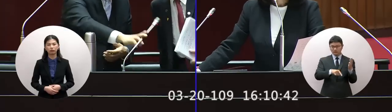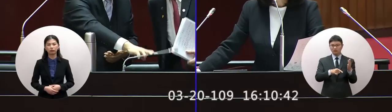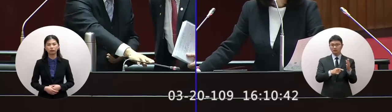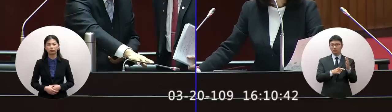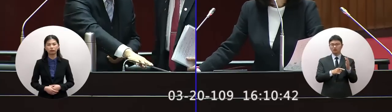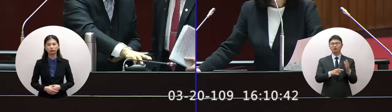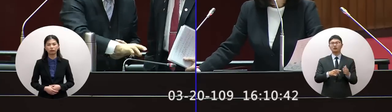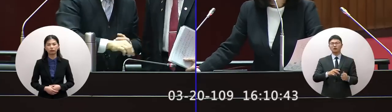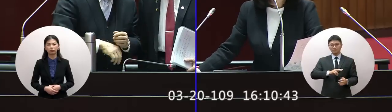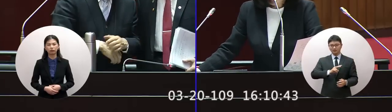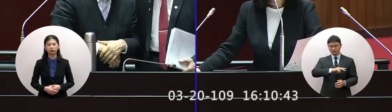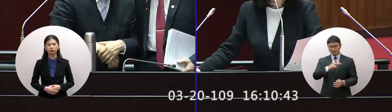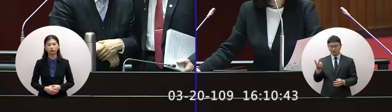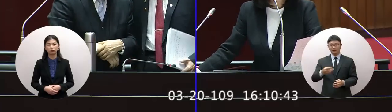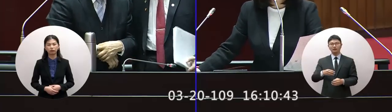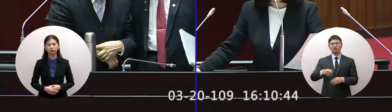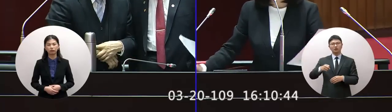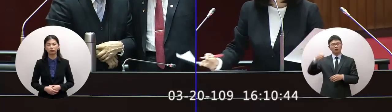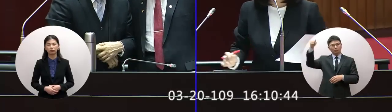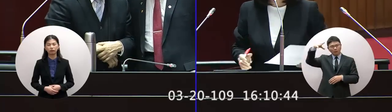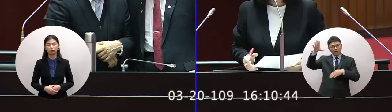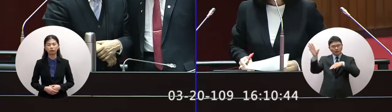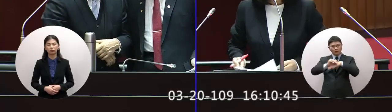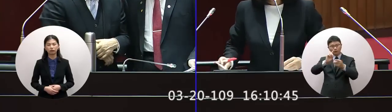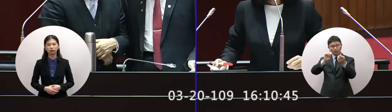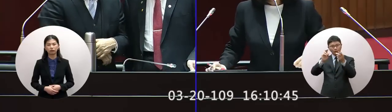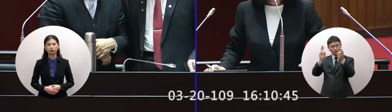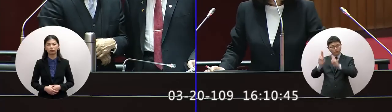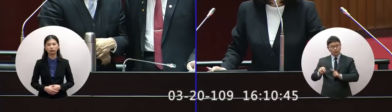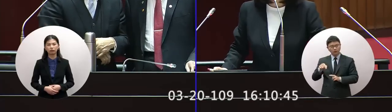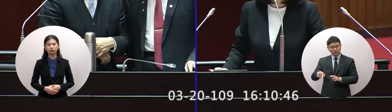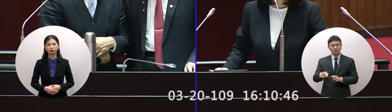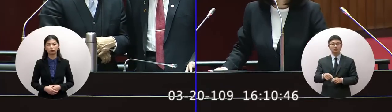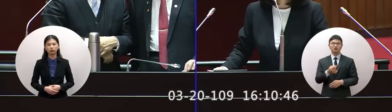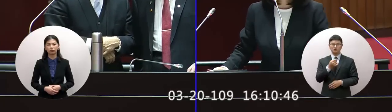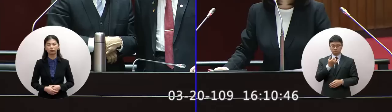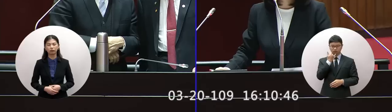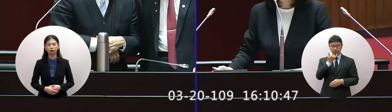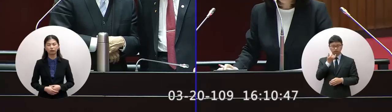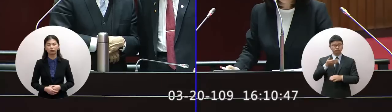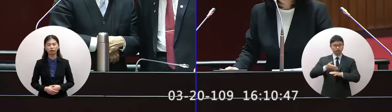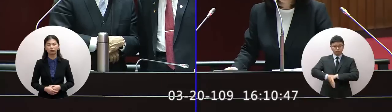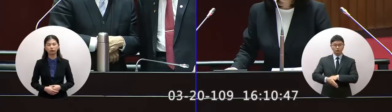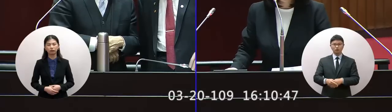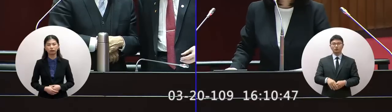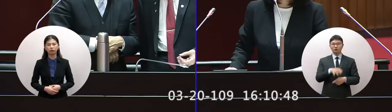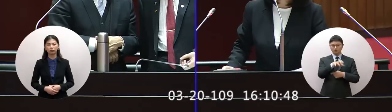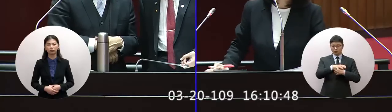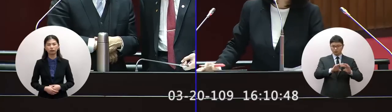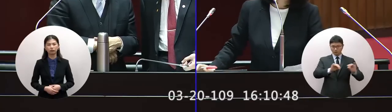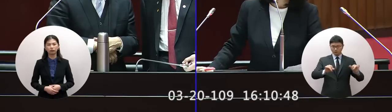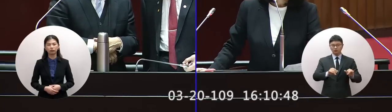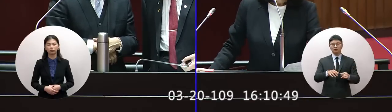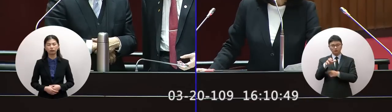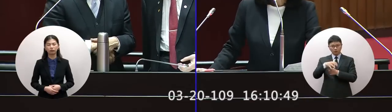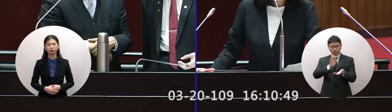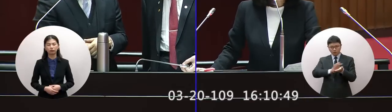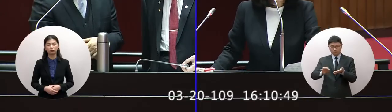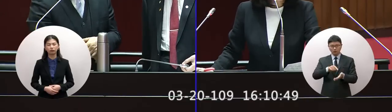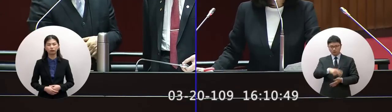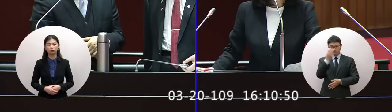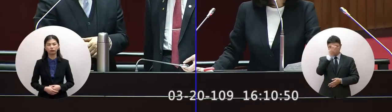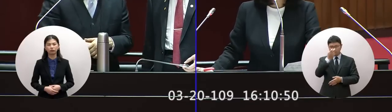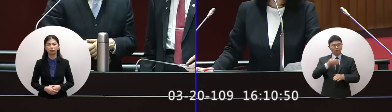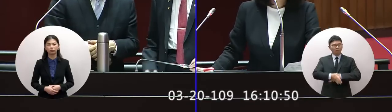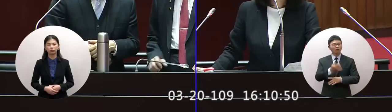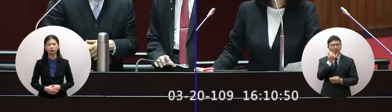林，设置太阳能的光电板，你就可以通过农地农用的审查。这么